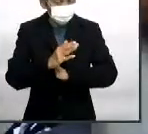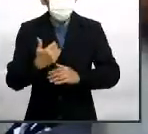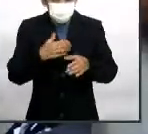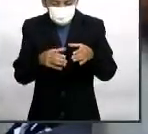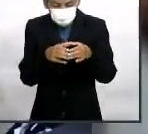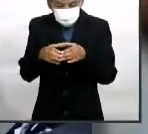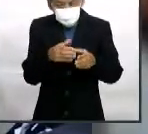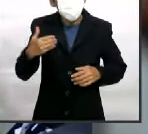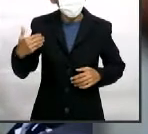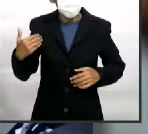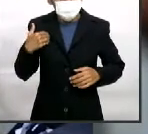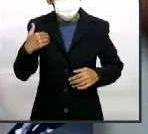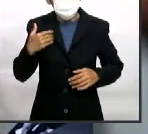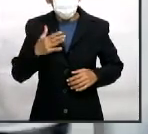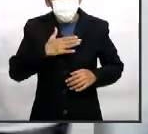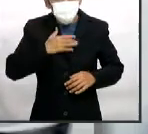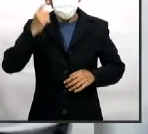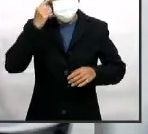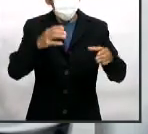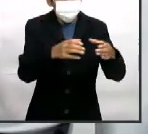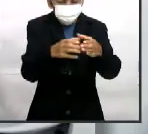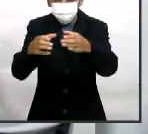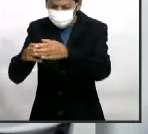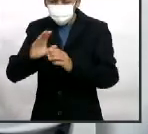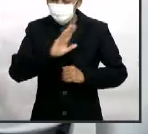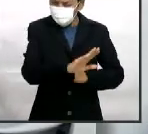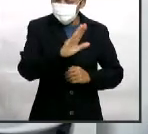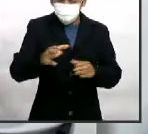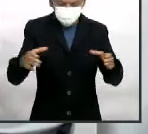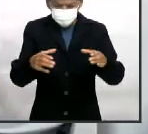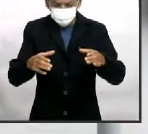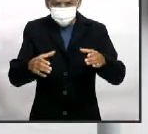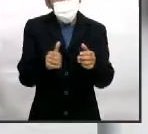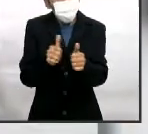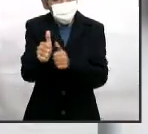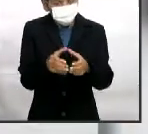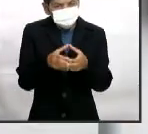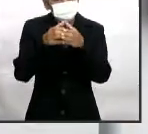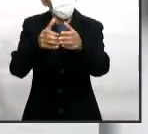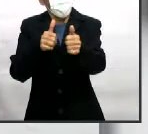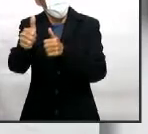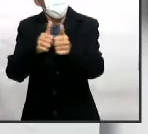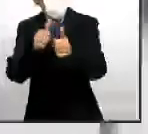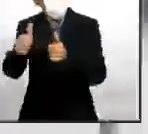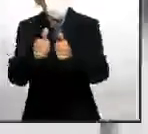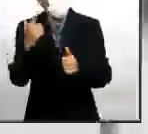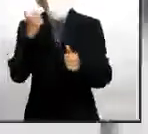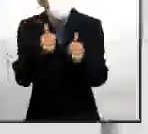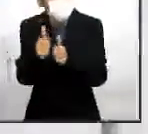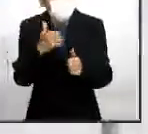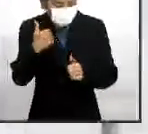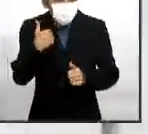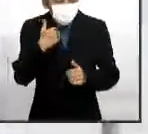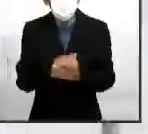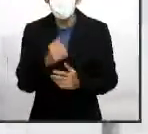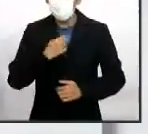มีทีมของคุณผมเชื่อว่าหลายๆทีมเนี่ยน่าจะรวมทีมกันแล้วก็ไปแข่งในรายการของคนปกติมีแน่